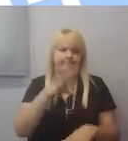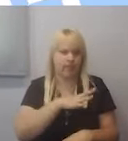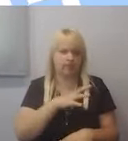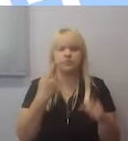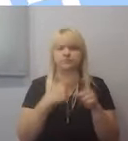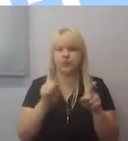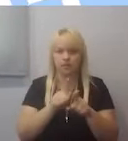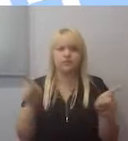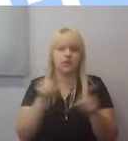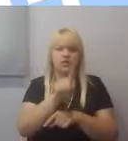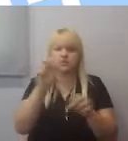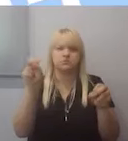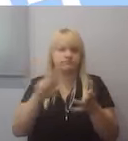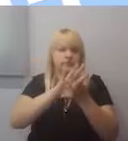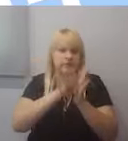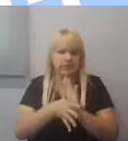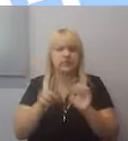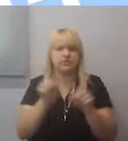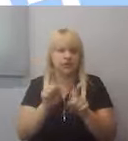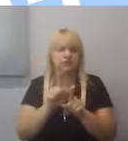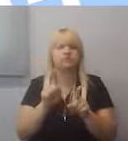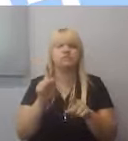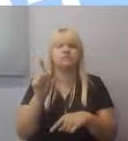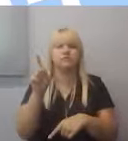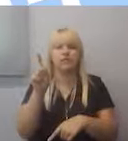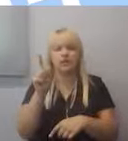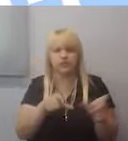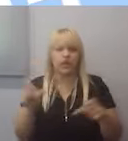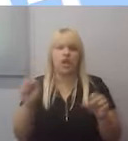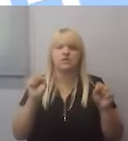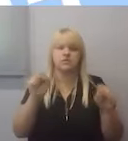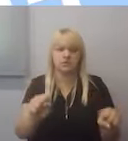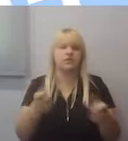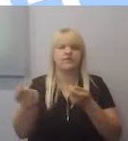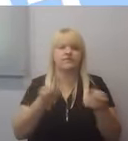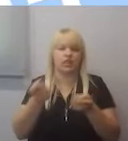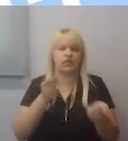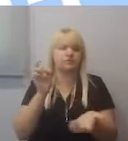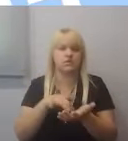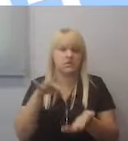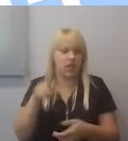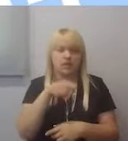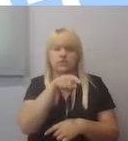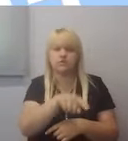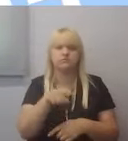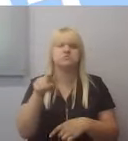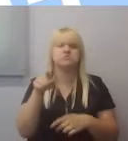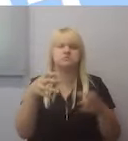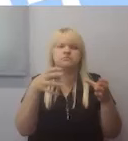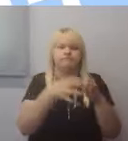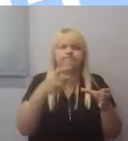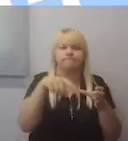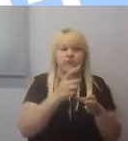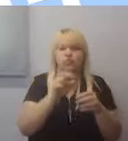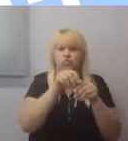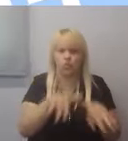tā sistēma ka ir tās cil ās aizsardzības operatīv operacionālais vadības centrs tas ir tāda kā starpresoru struktūra zem ministru